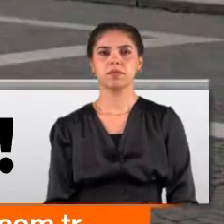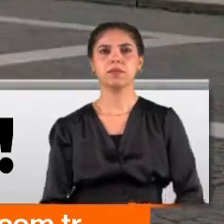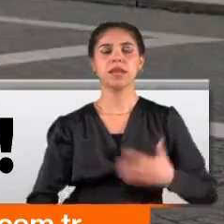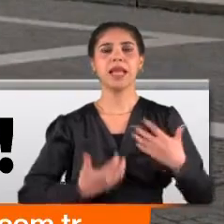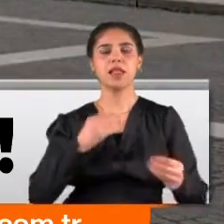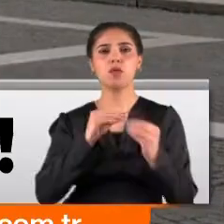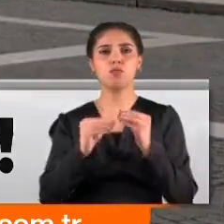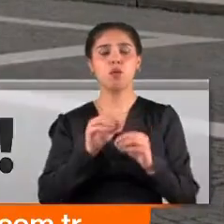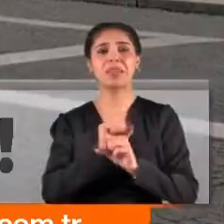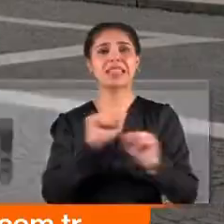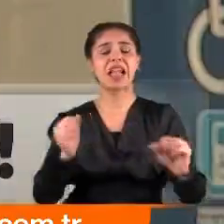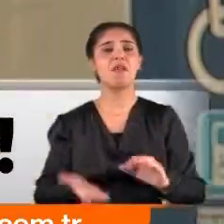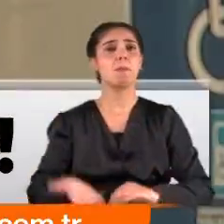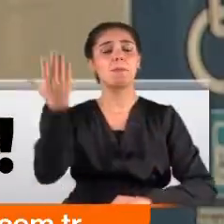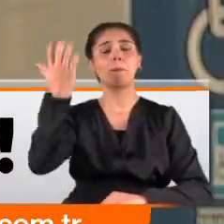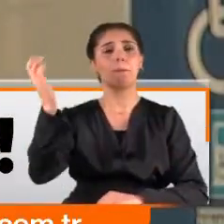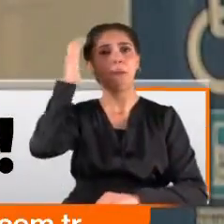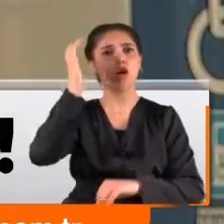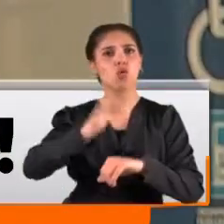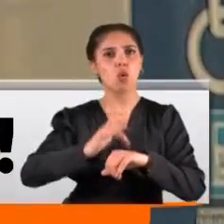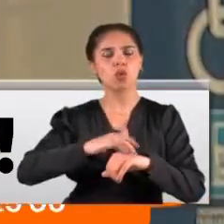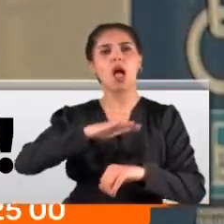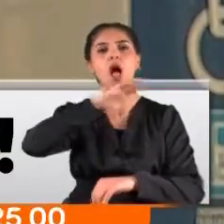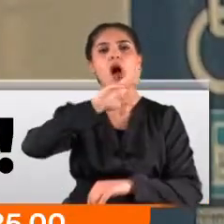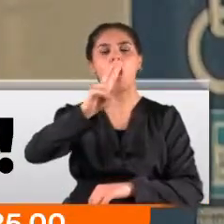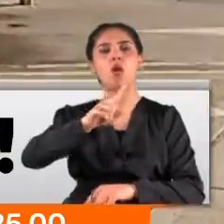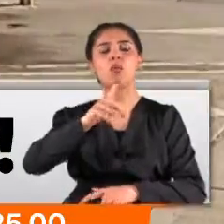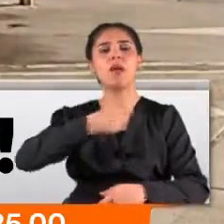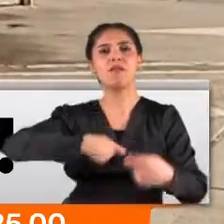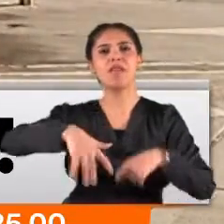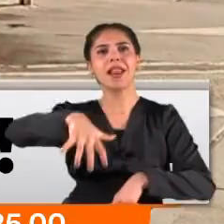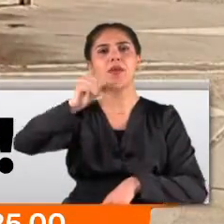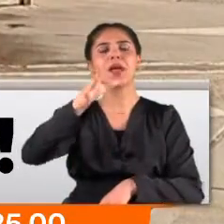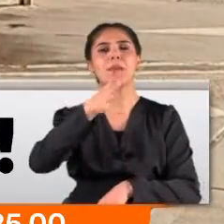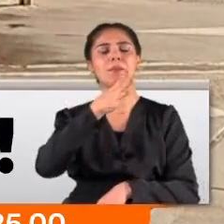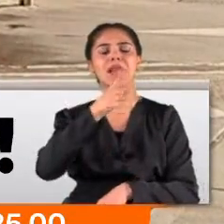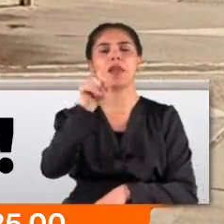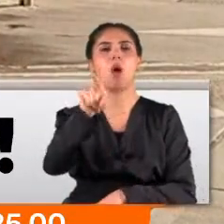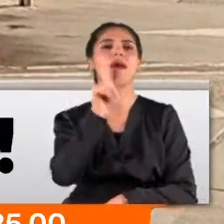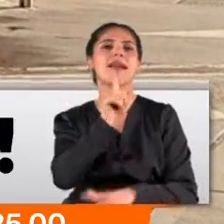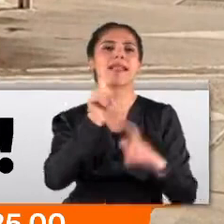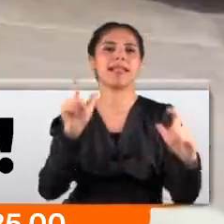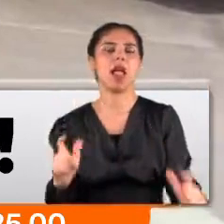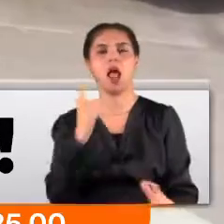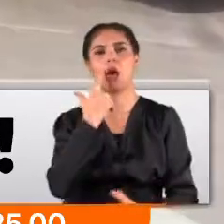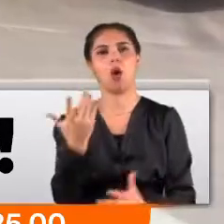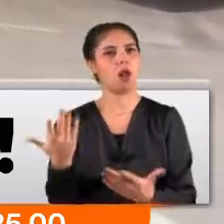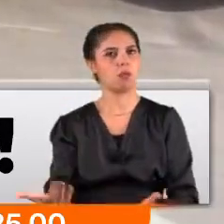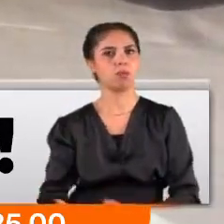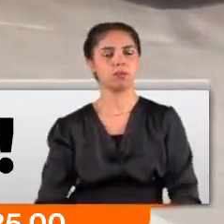Enerji krizinden en çok etkilenen ülkelerden biri de Avrupa'nın finans merkezi olarak bilinen İngiltere.